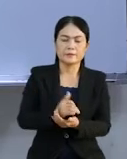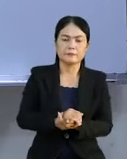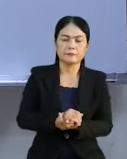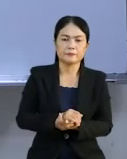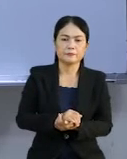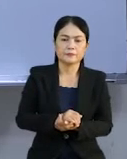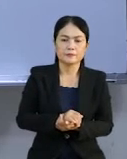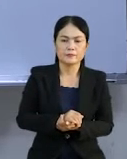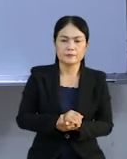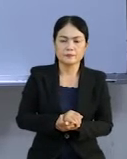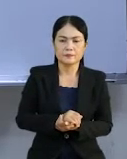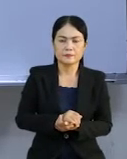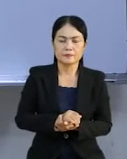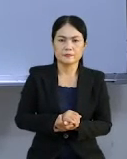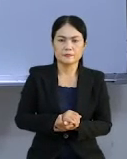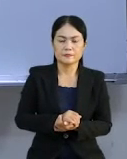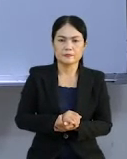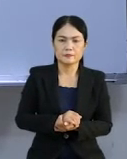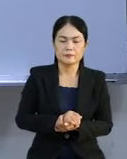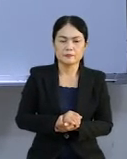mùi.